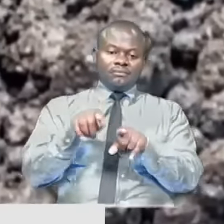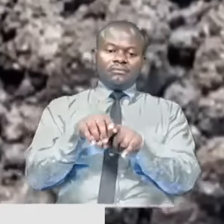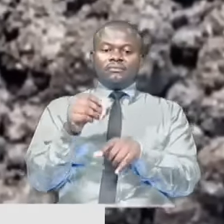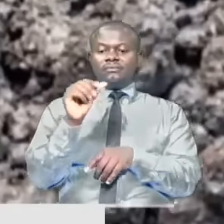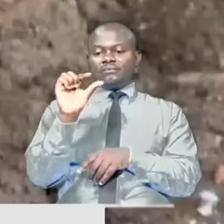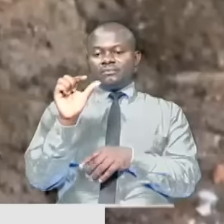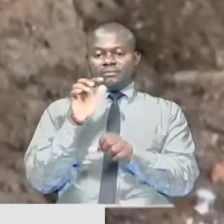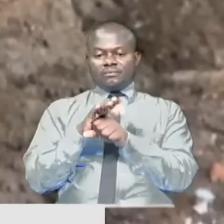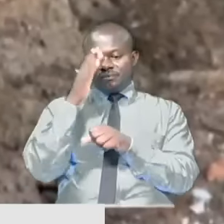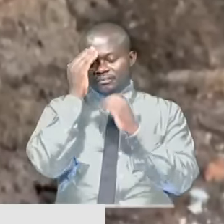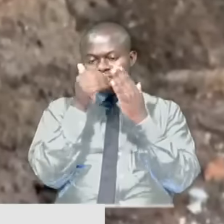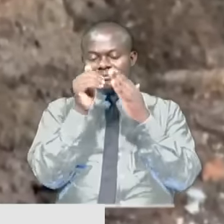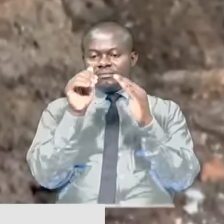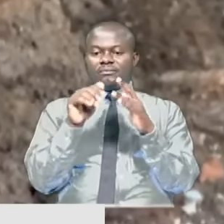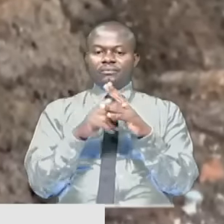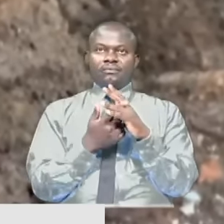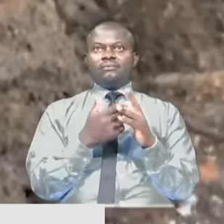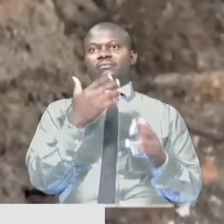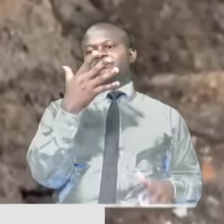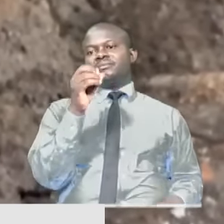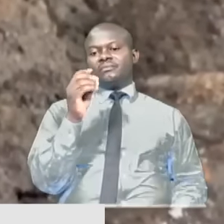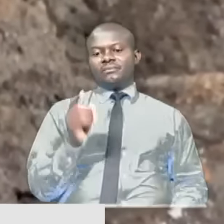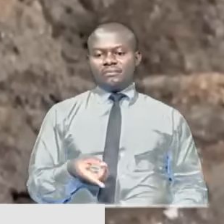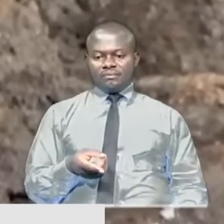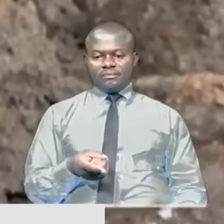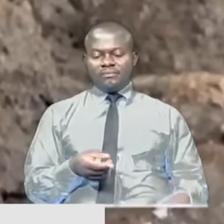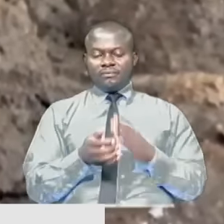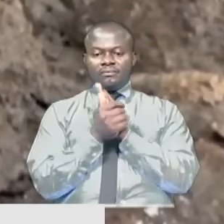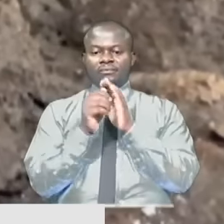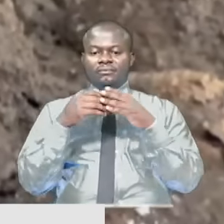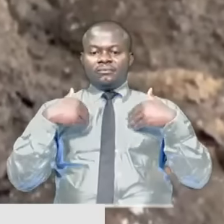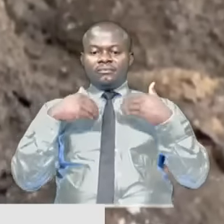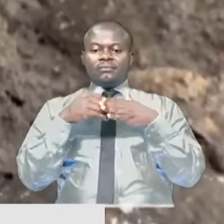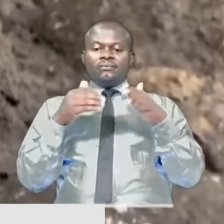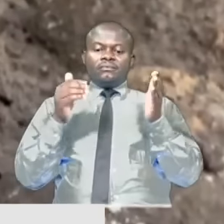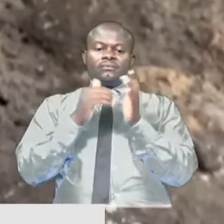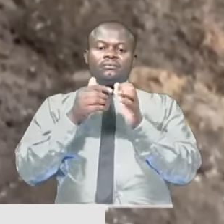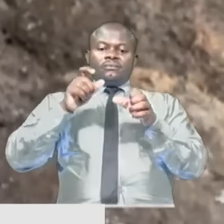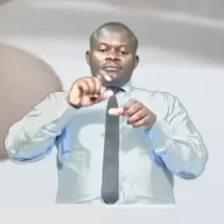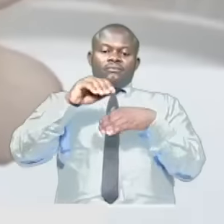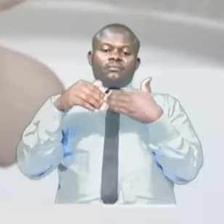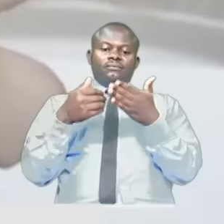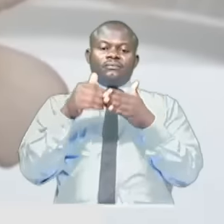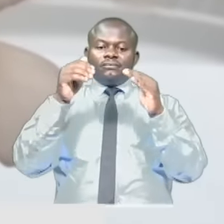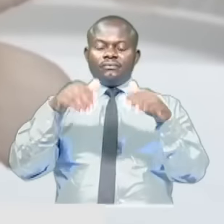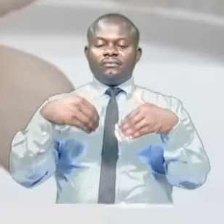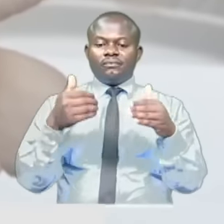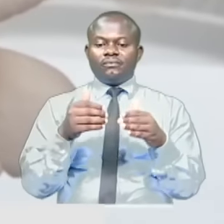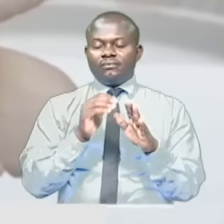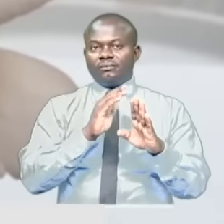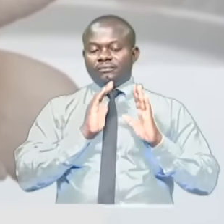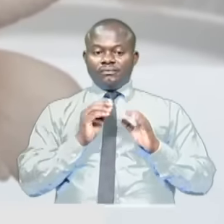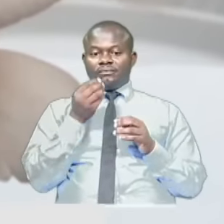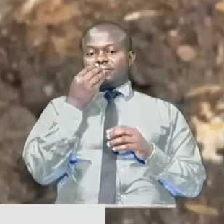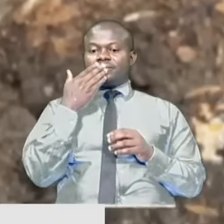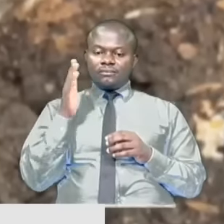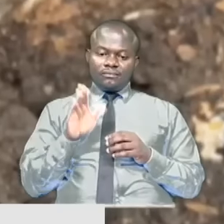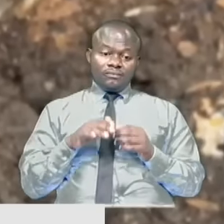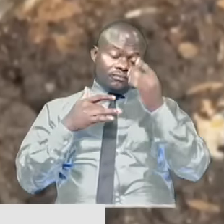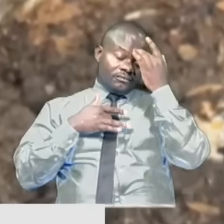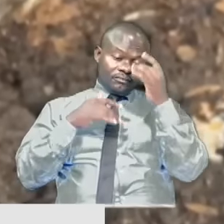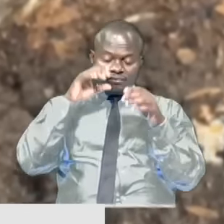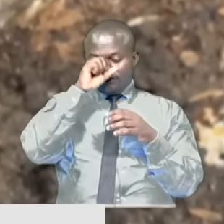gito kuko ushobora guhera ku 50,000 inzobere mu buzima zo zongera ku bihumyo birinda imirire mibi indwara zijyanye